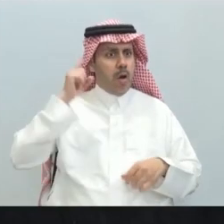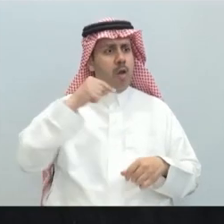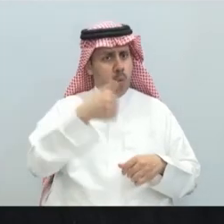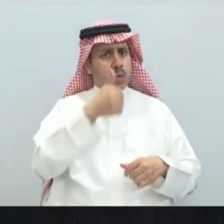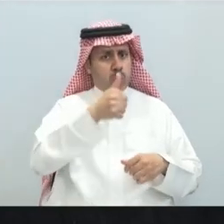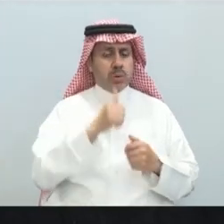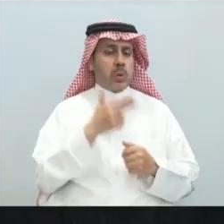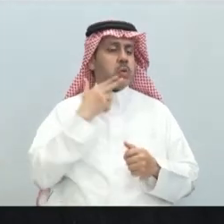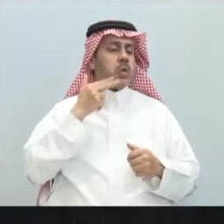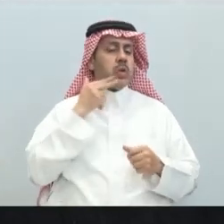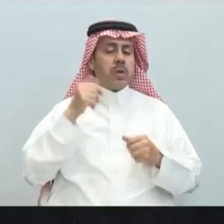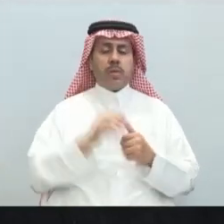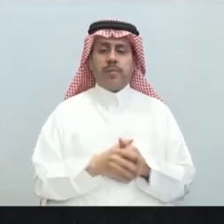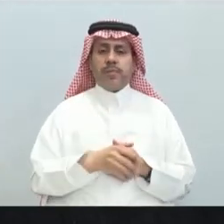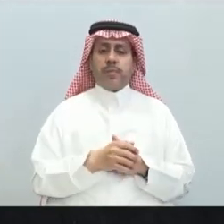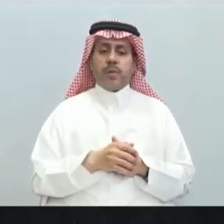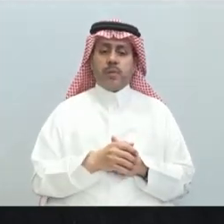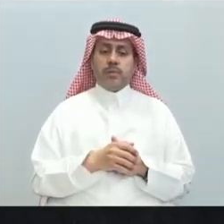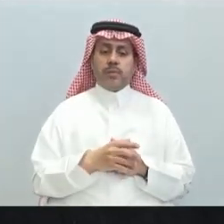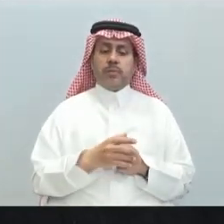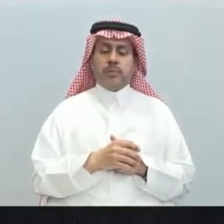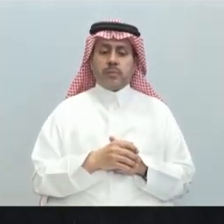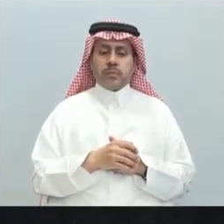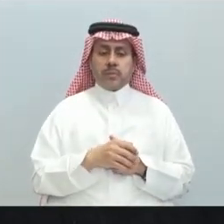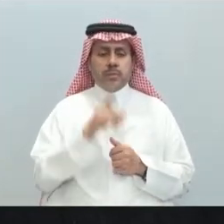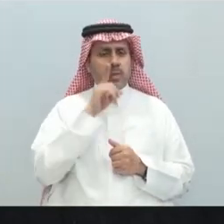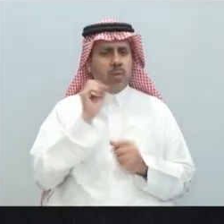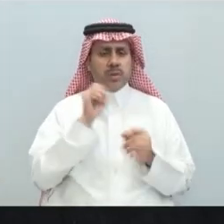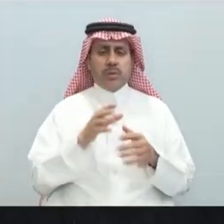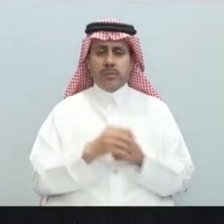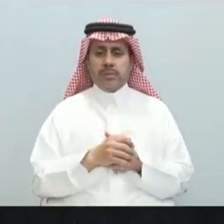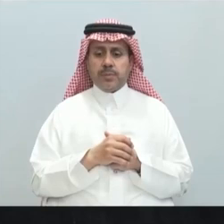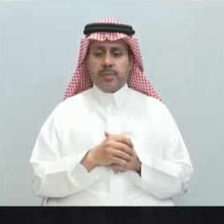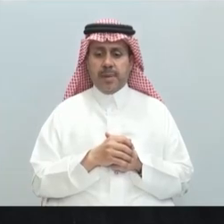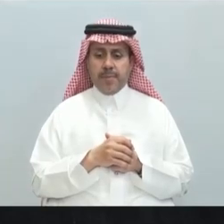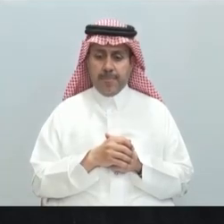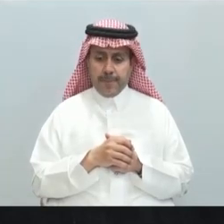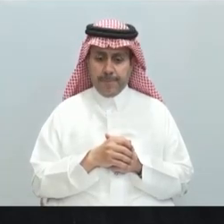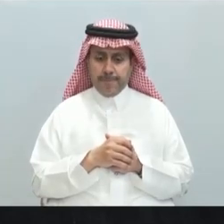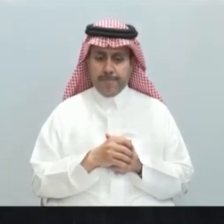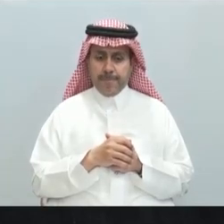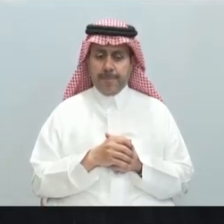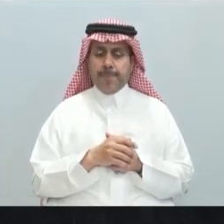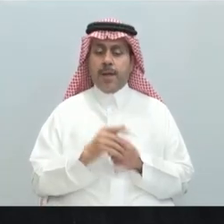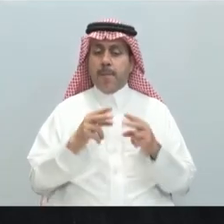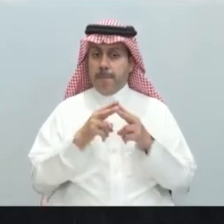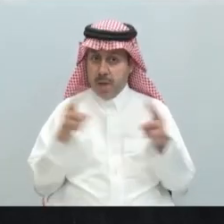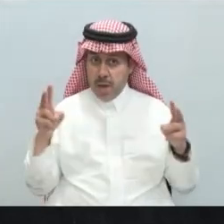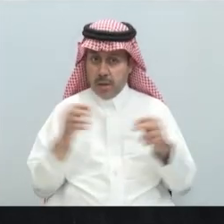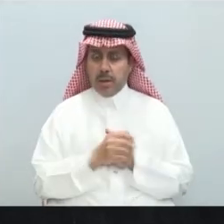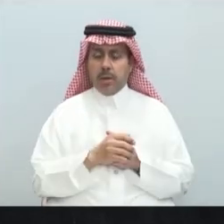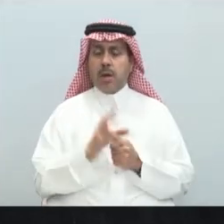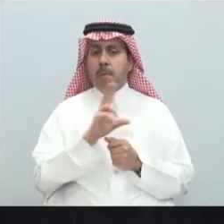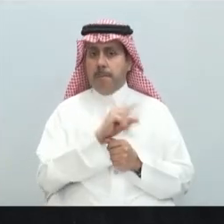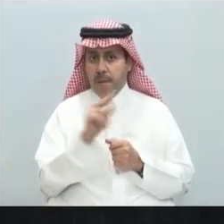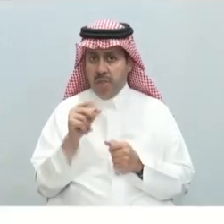فيجعله حسنا اعادني الله واياكم من شره هذا ما يتعلق بالايات وتلاوتها وبيان بعض